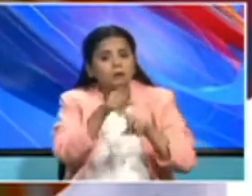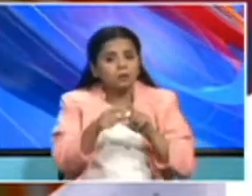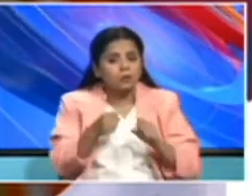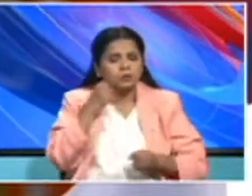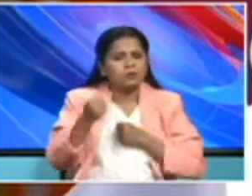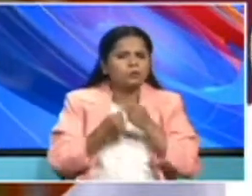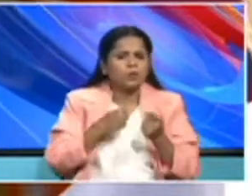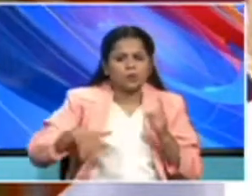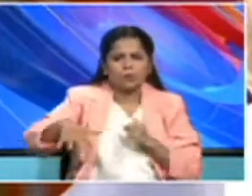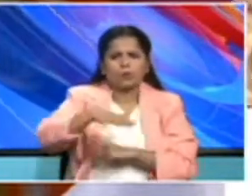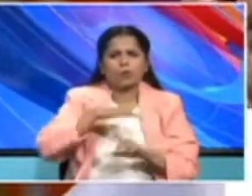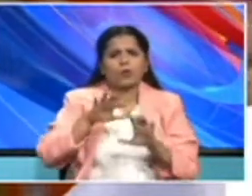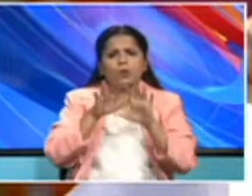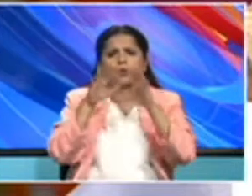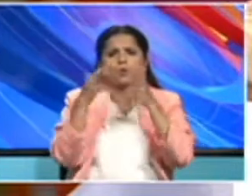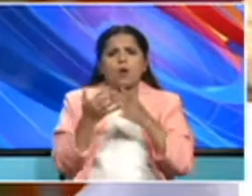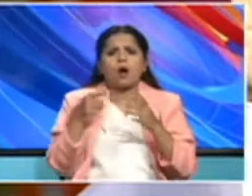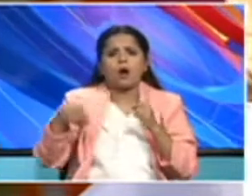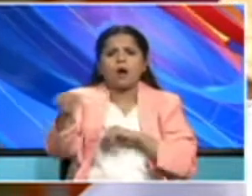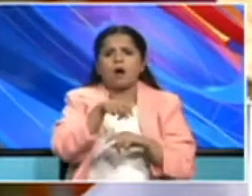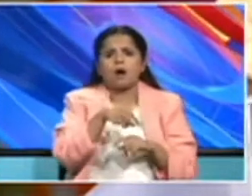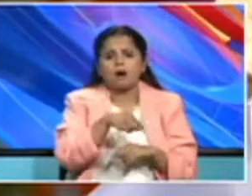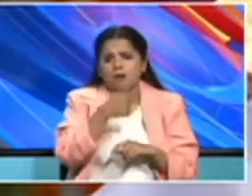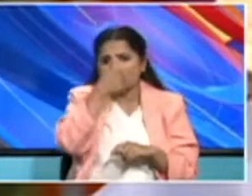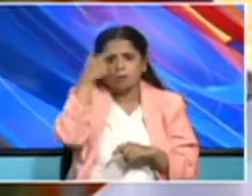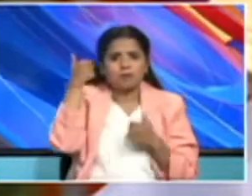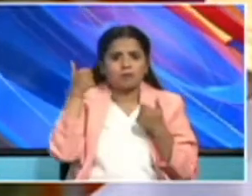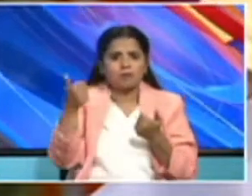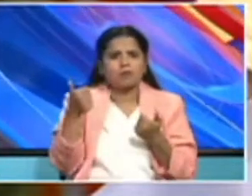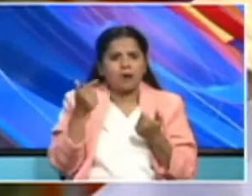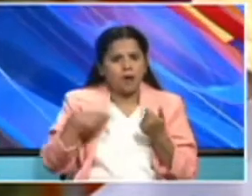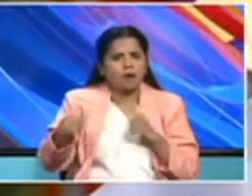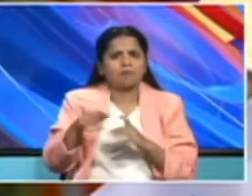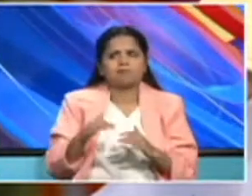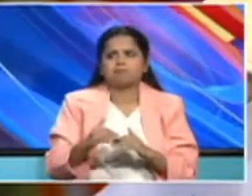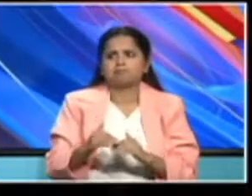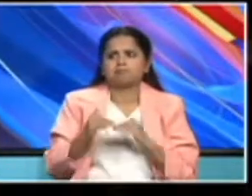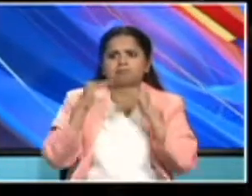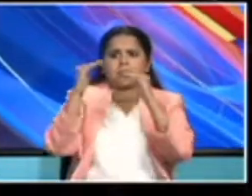खेल जगत के भविष्य को नेतृत्व भी दे रहे हैं।